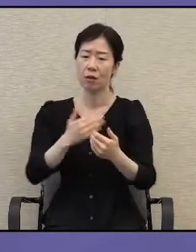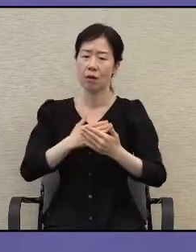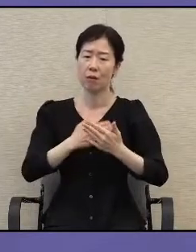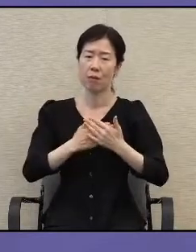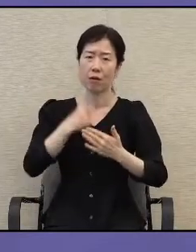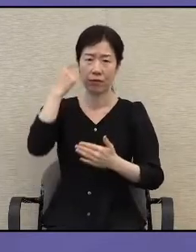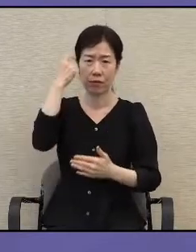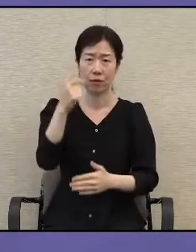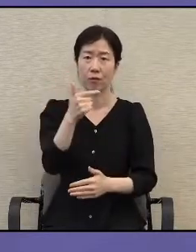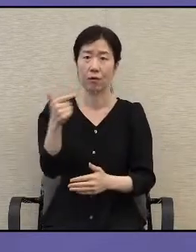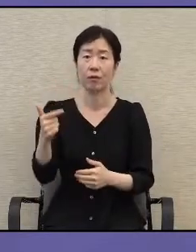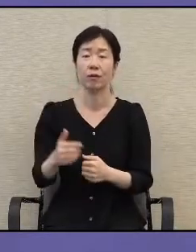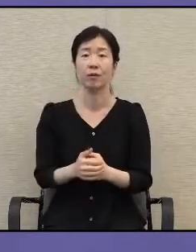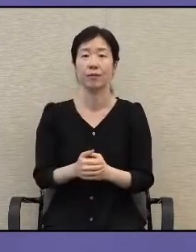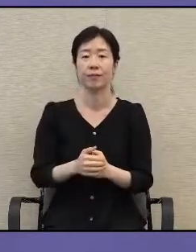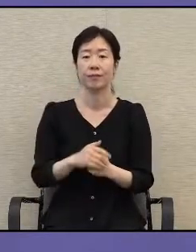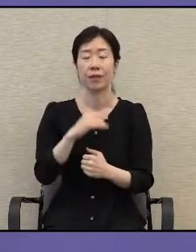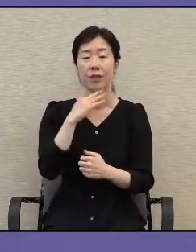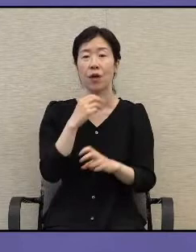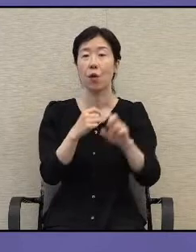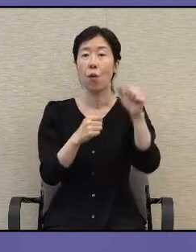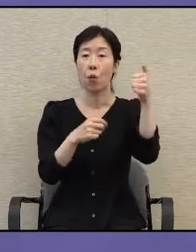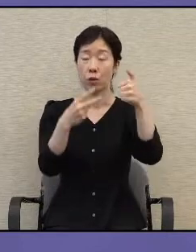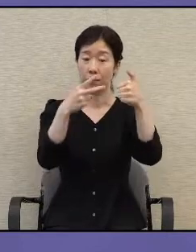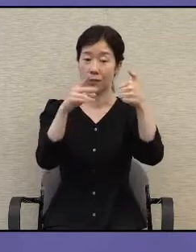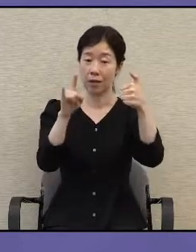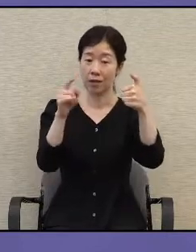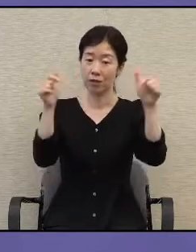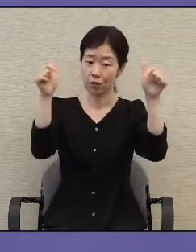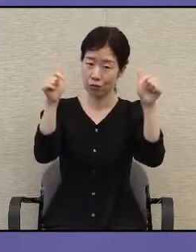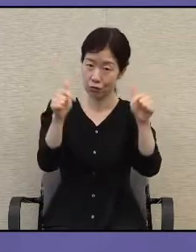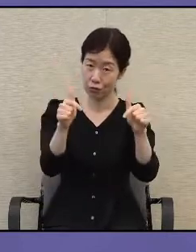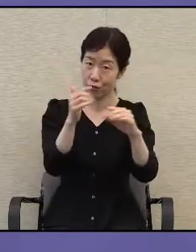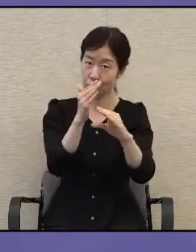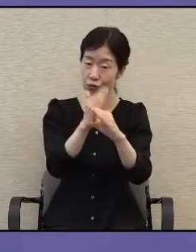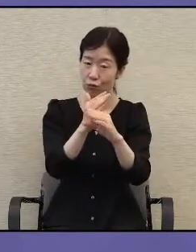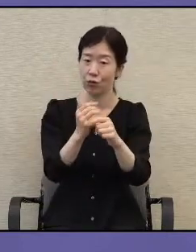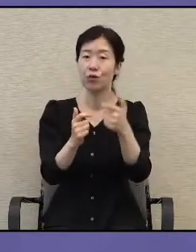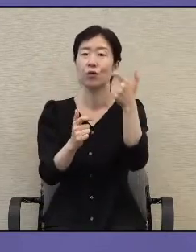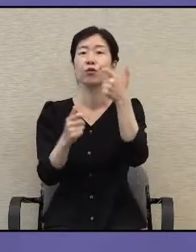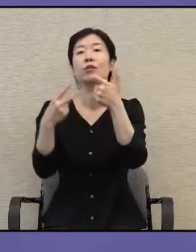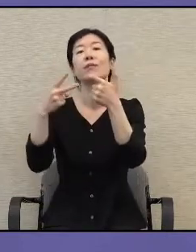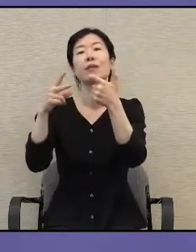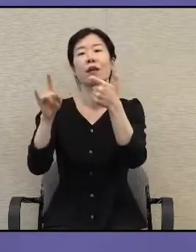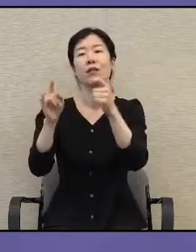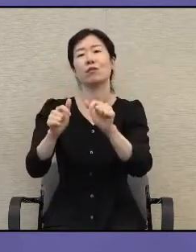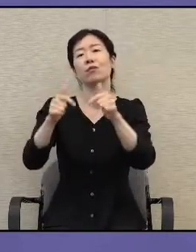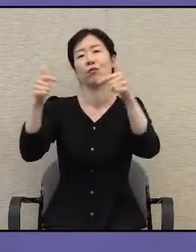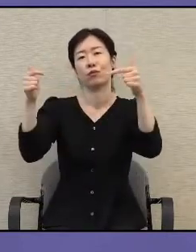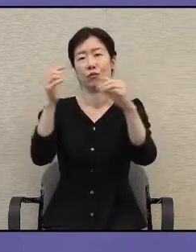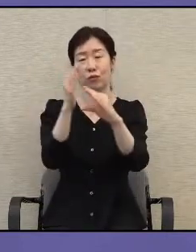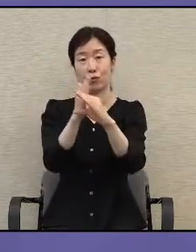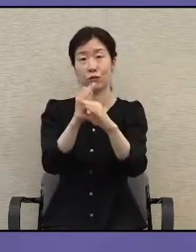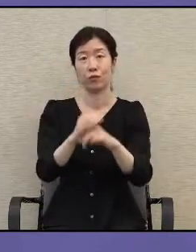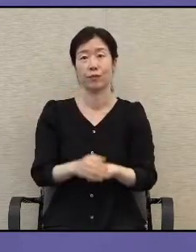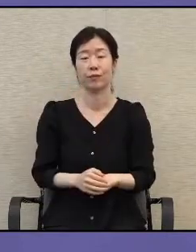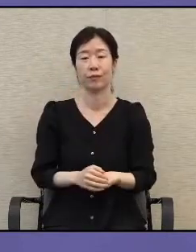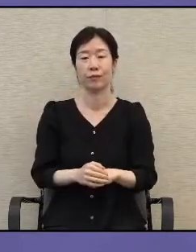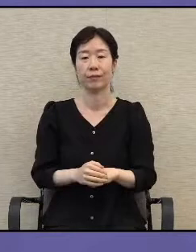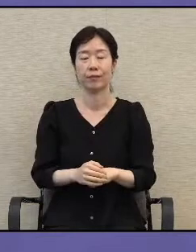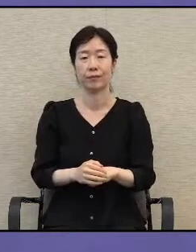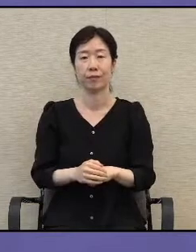있고요. 50대, 좀 최근에 들어서 낮아지고 있고, 60대 이런 상황입니다. 진단검사 확진에